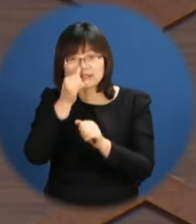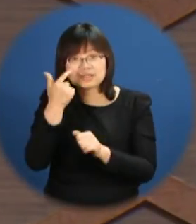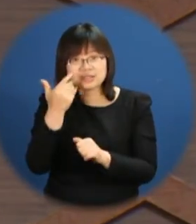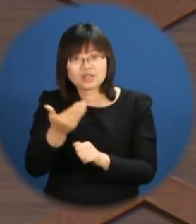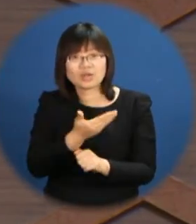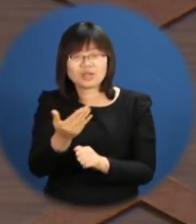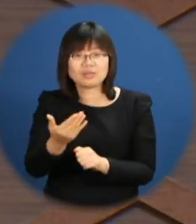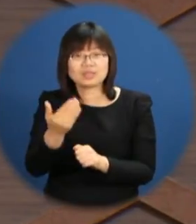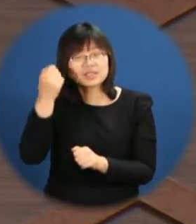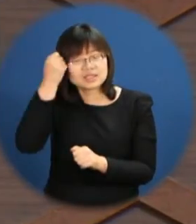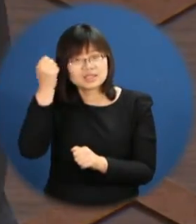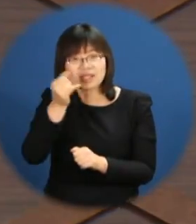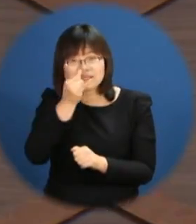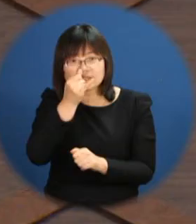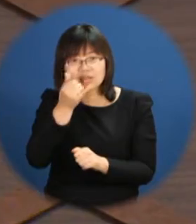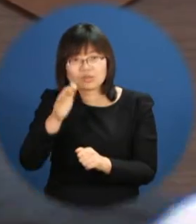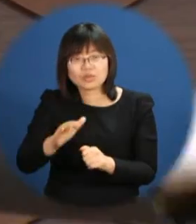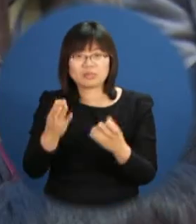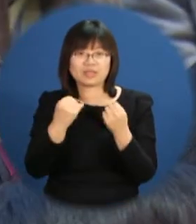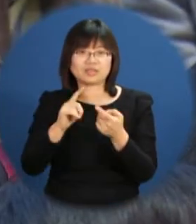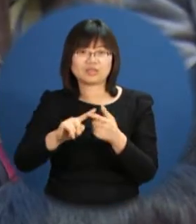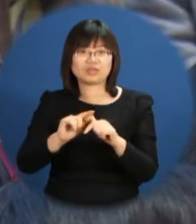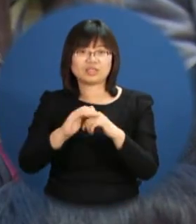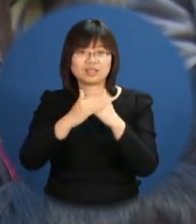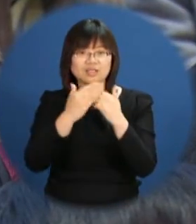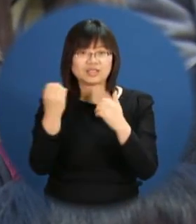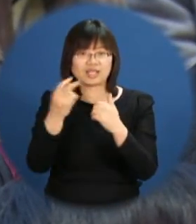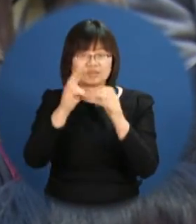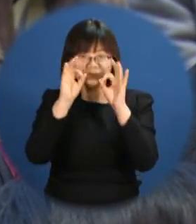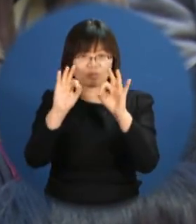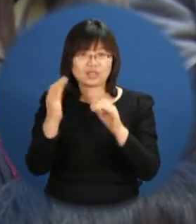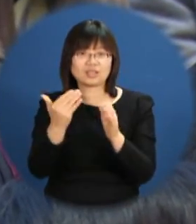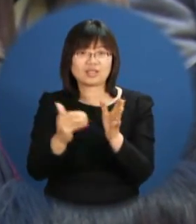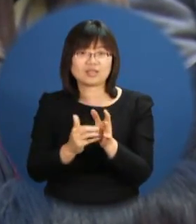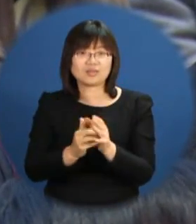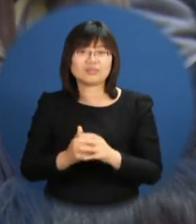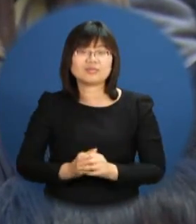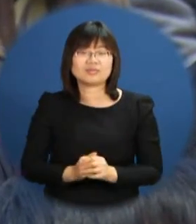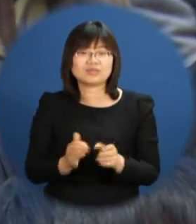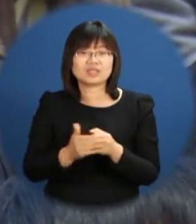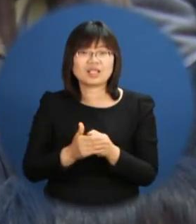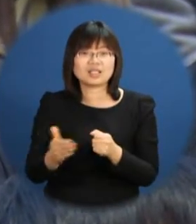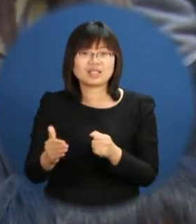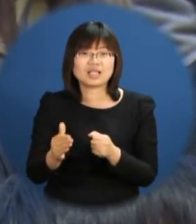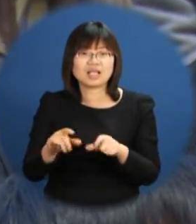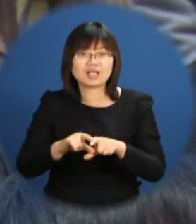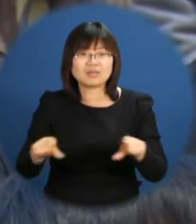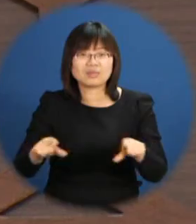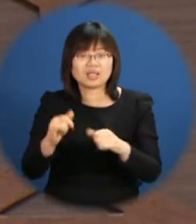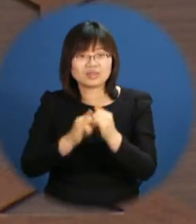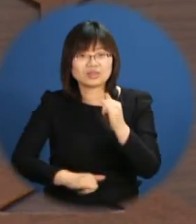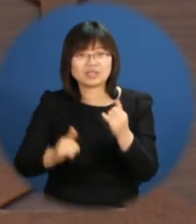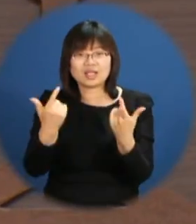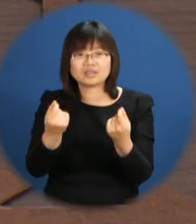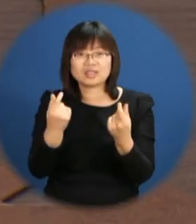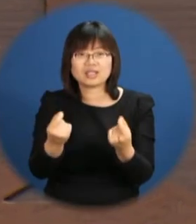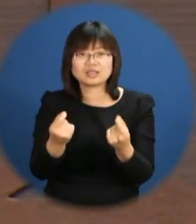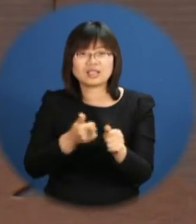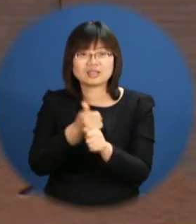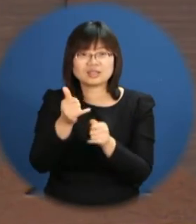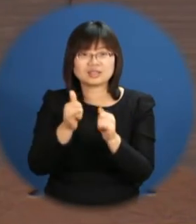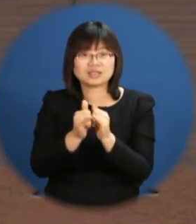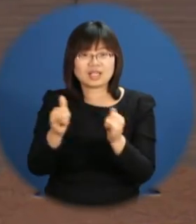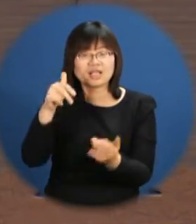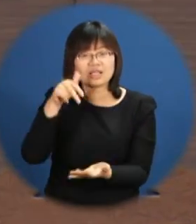그것만 기억해 주셔도 많은 것이 다시 볼 겁니다 그래서 일반 역사에서도 그렇듯이 이렇게 승자의